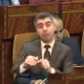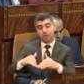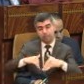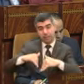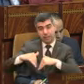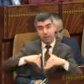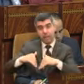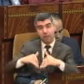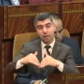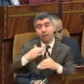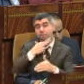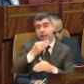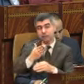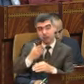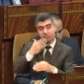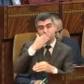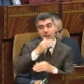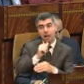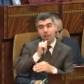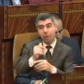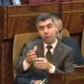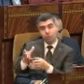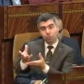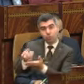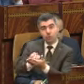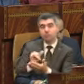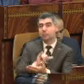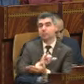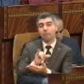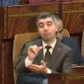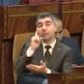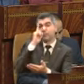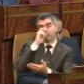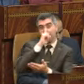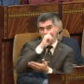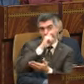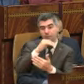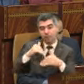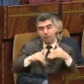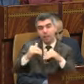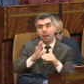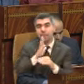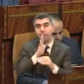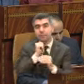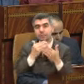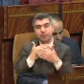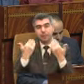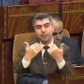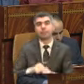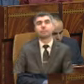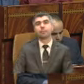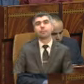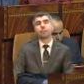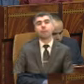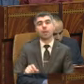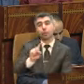يجلبوا الماء لأنه هاد الجماعات خاصة مكارطو وولاد محمد ما كتوفرش على طرق، شيء اللي يجعل هاد الجماعات تبرم